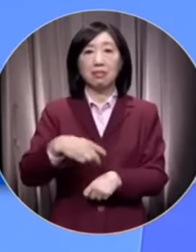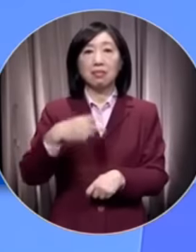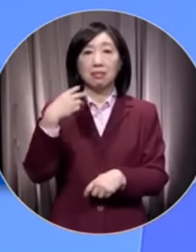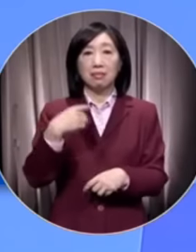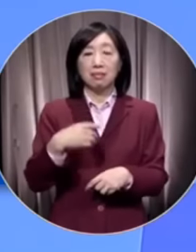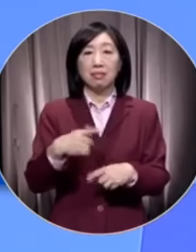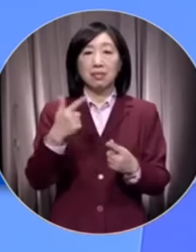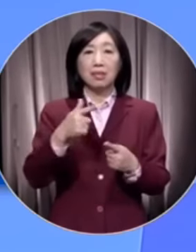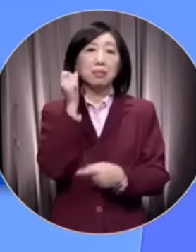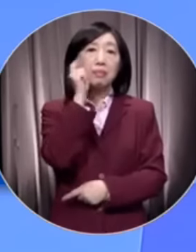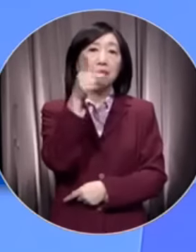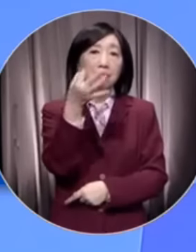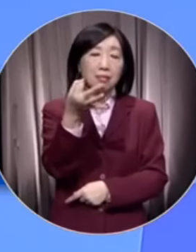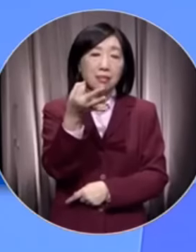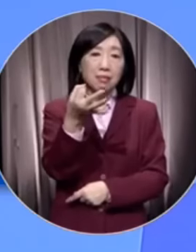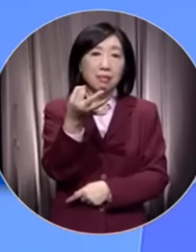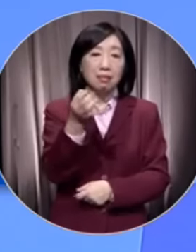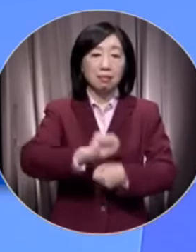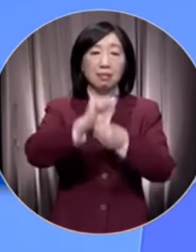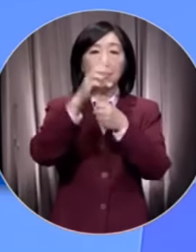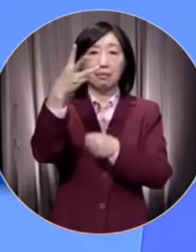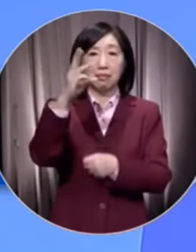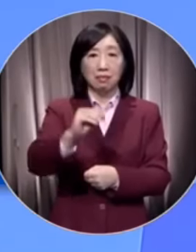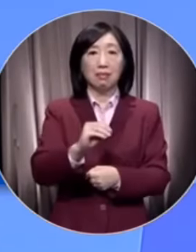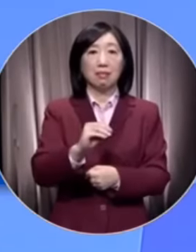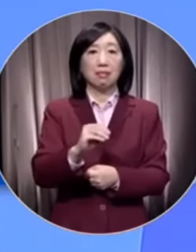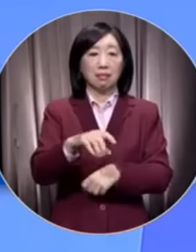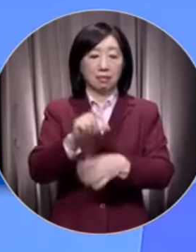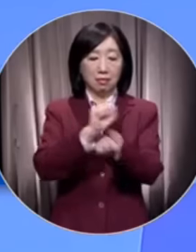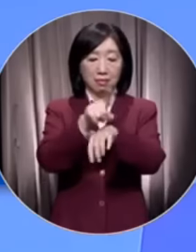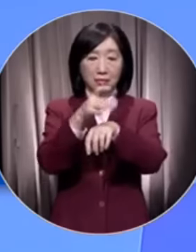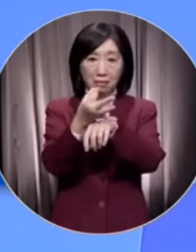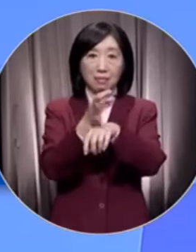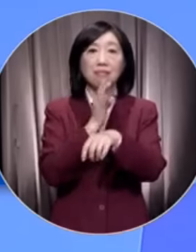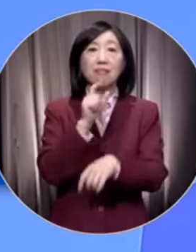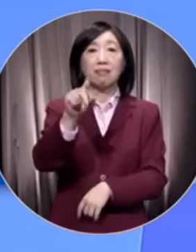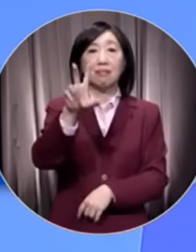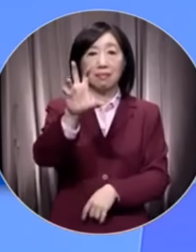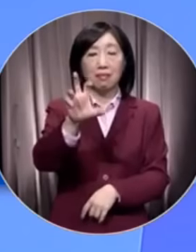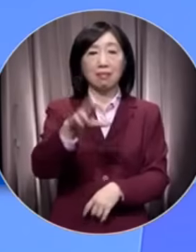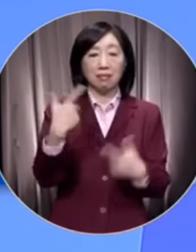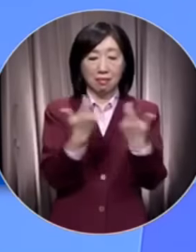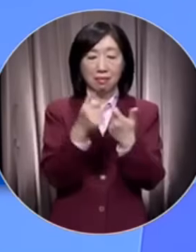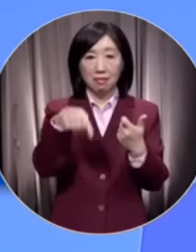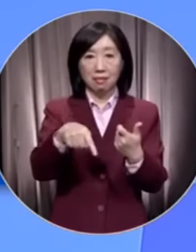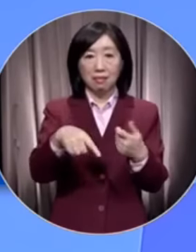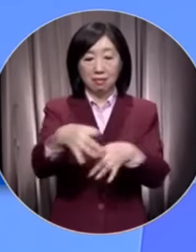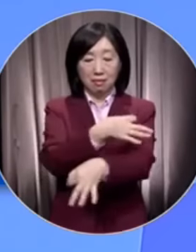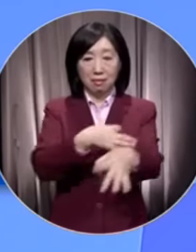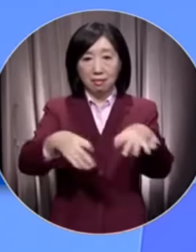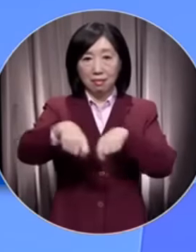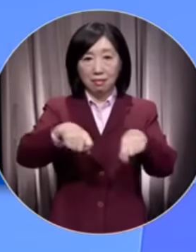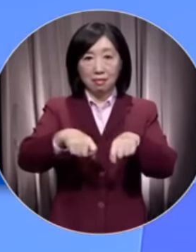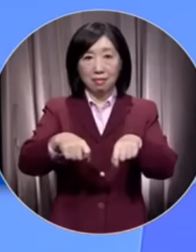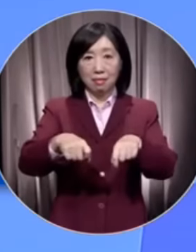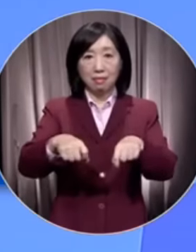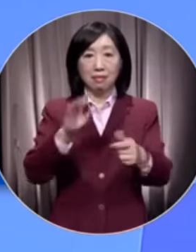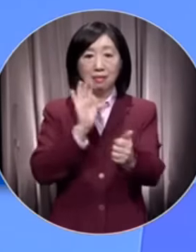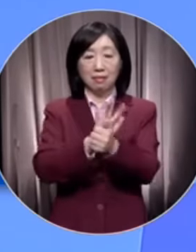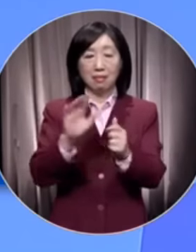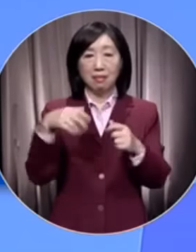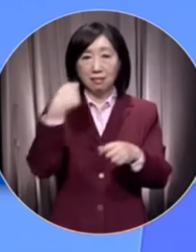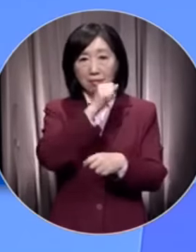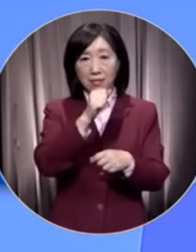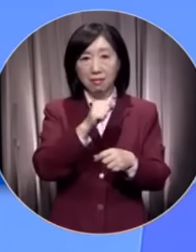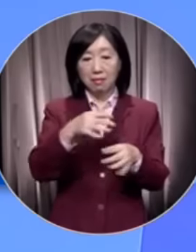要把基本工资提升到3万元，时薪约180元， 配合我们经济策略翻转台湾